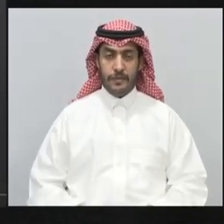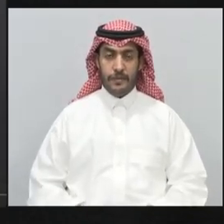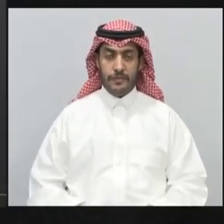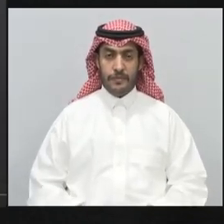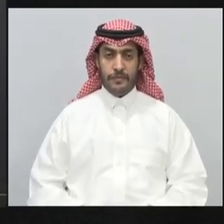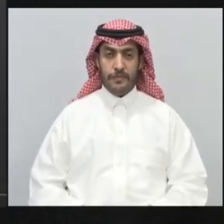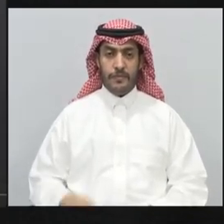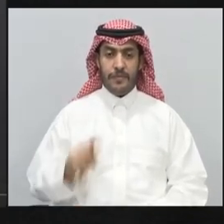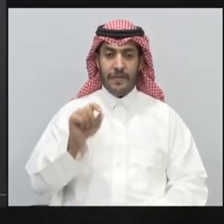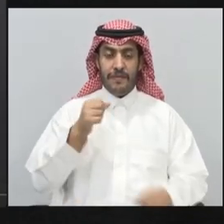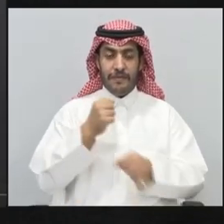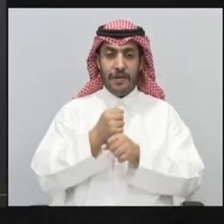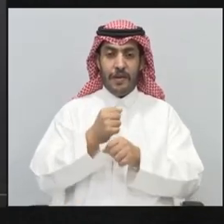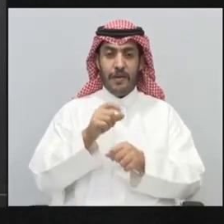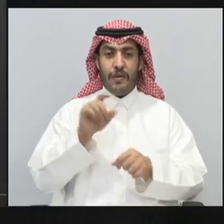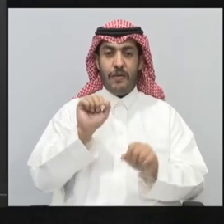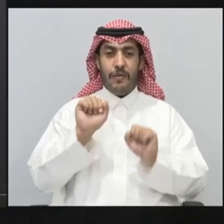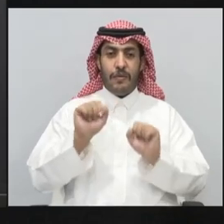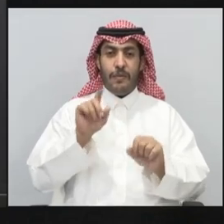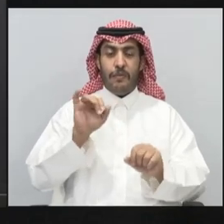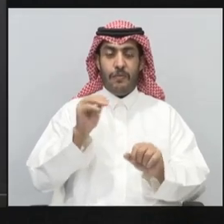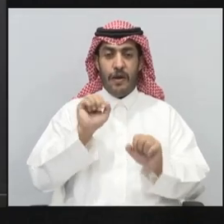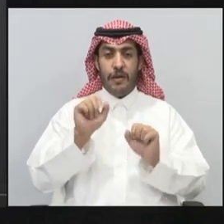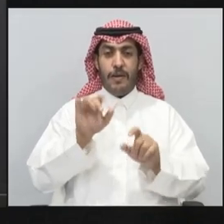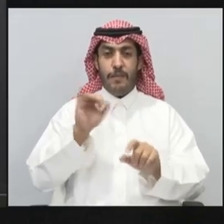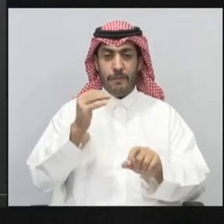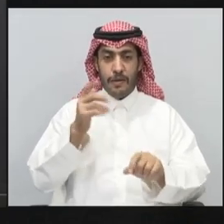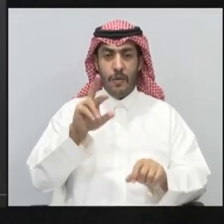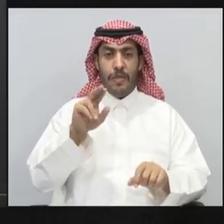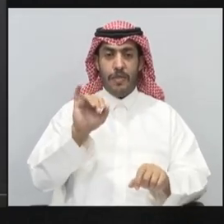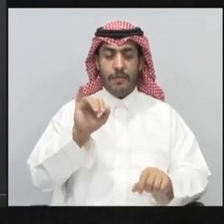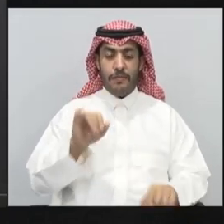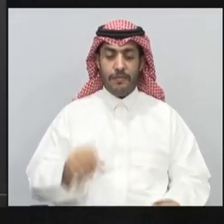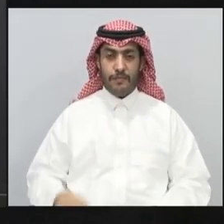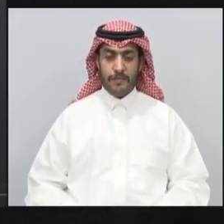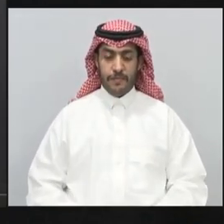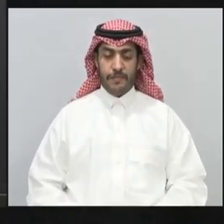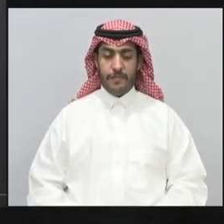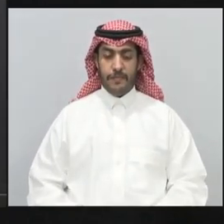فعل المدح والذم وفاعله والمخصوص بالمدح او الذم